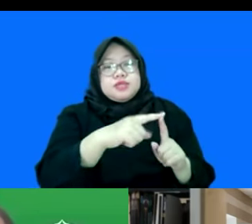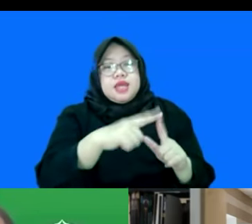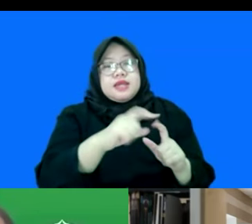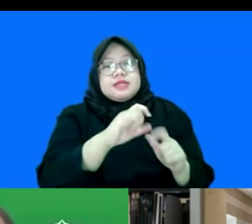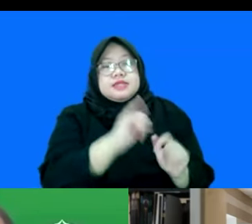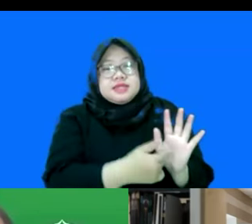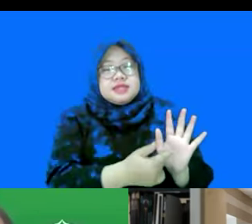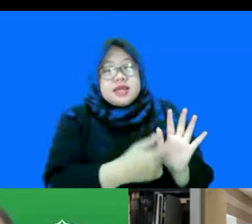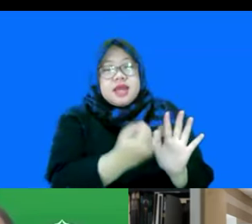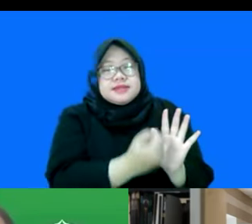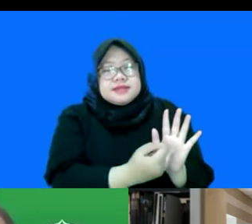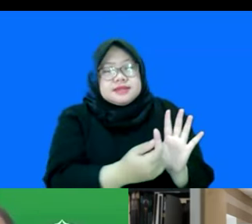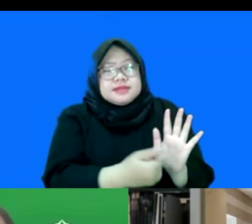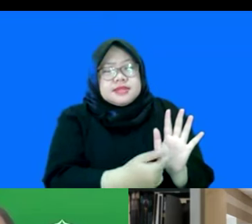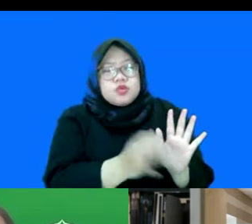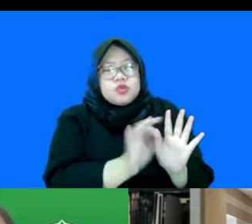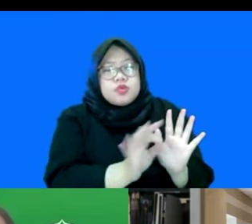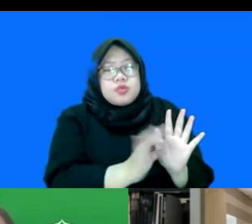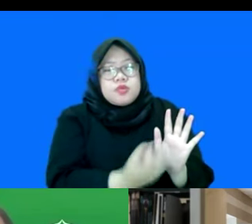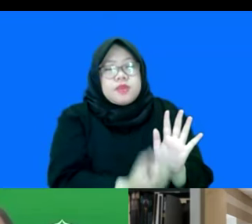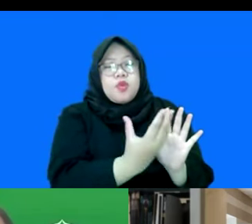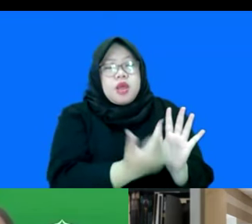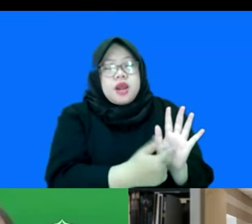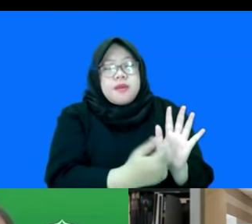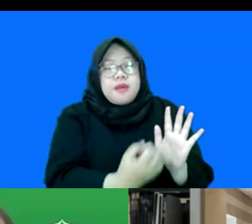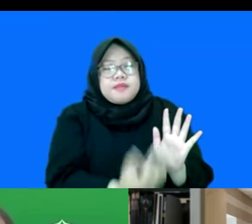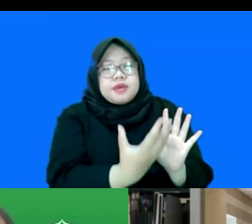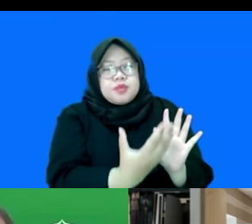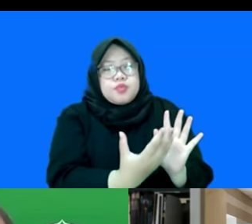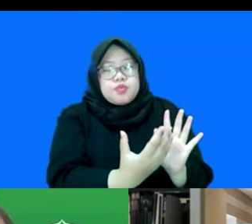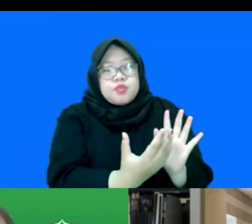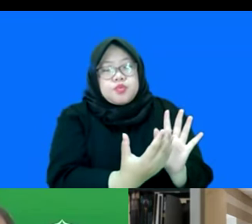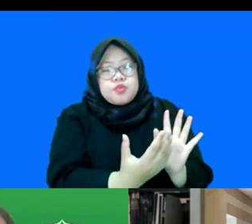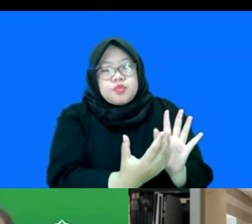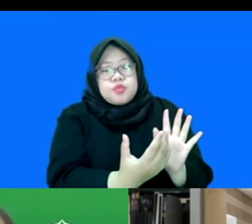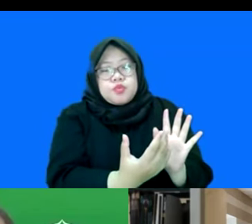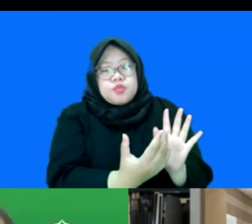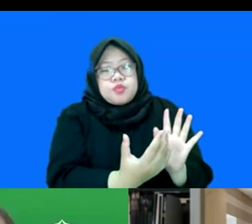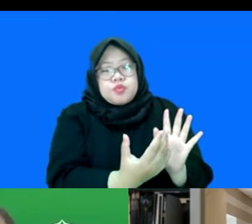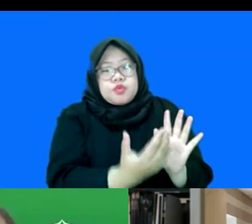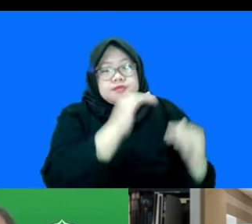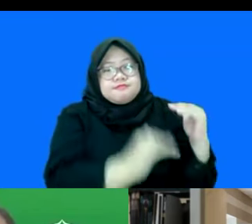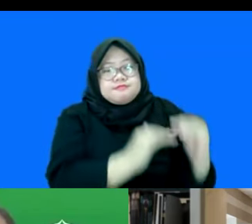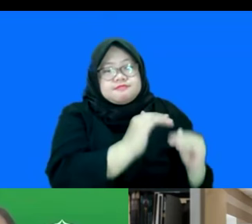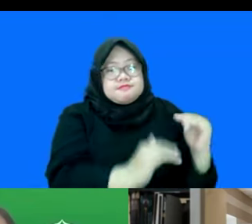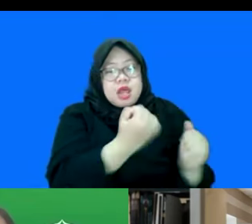bukan hanya soal ini ya, tumpang tindih